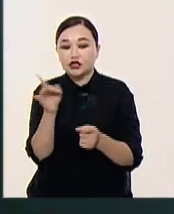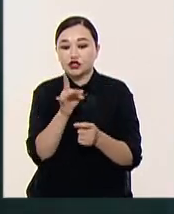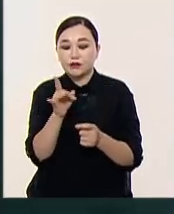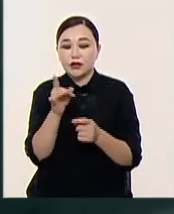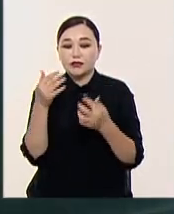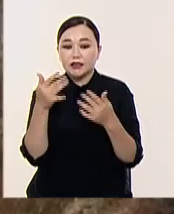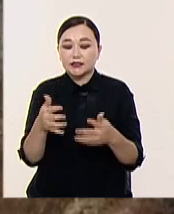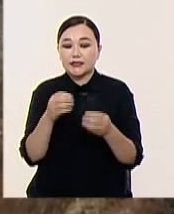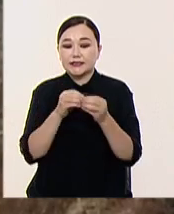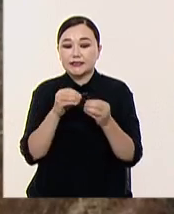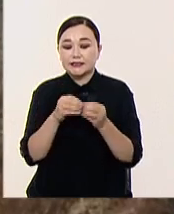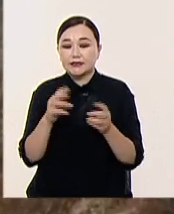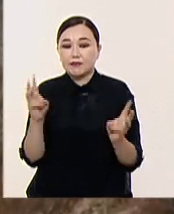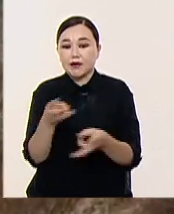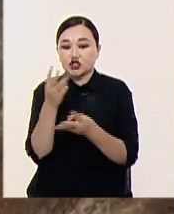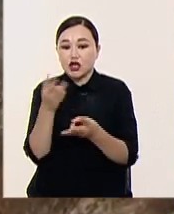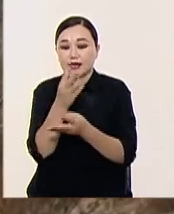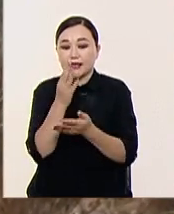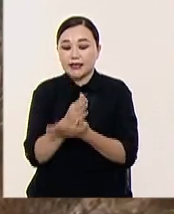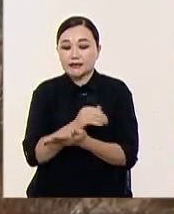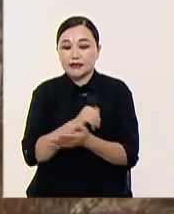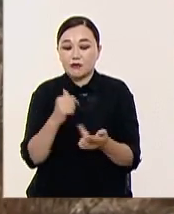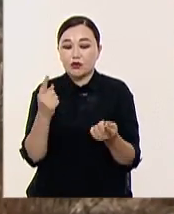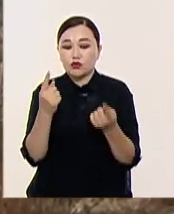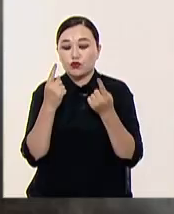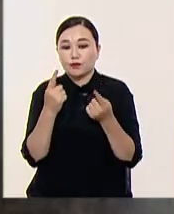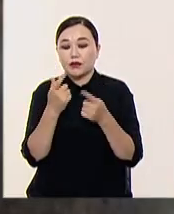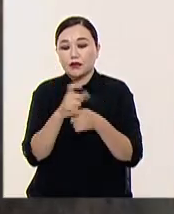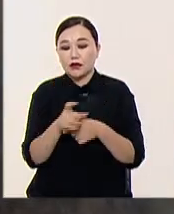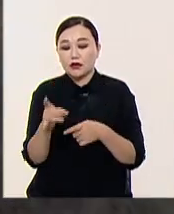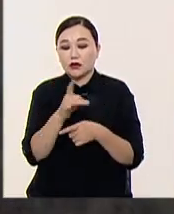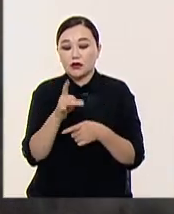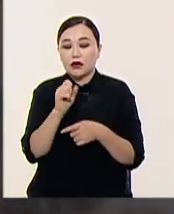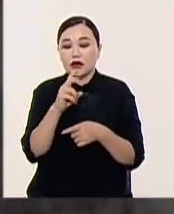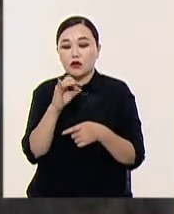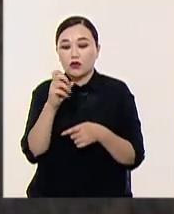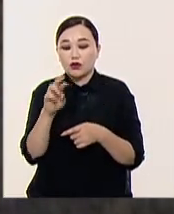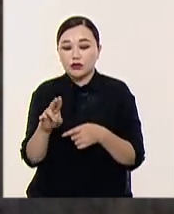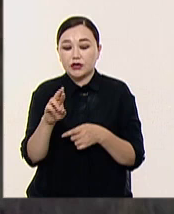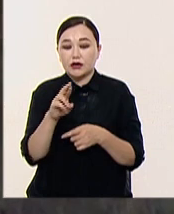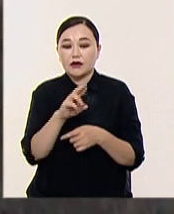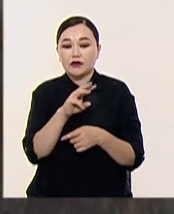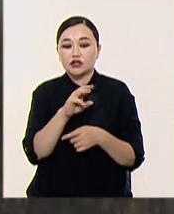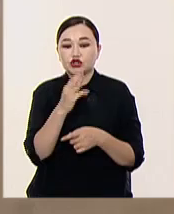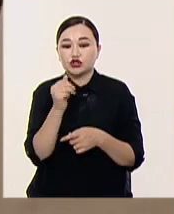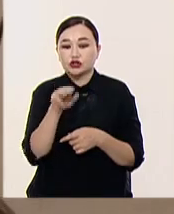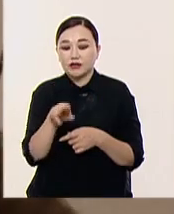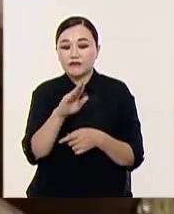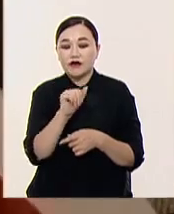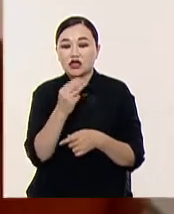полыхает несколько десятков пожаров самые крупные в небраске орегоне и штате Вашингтон